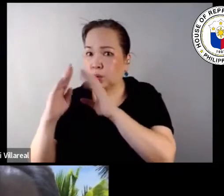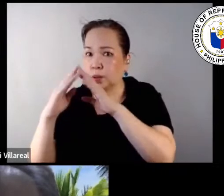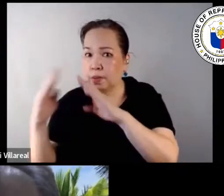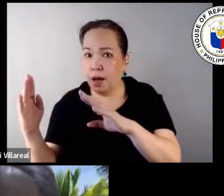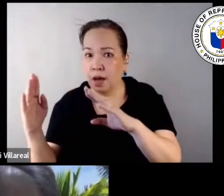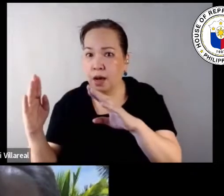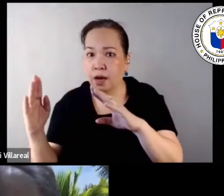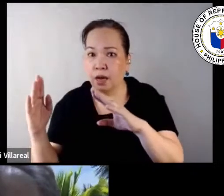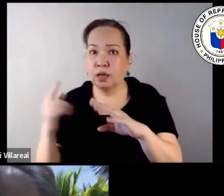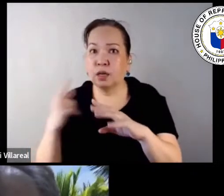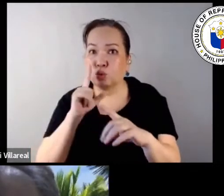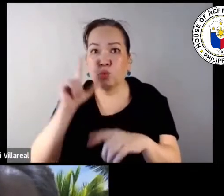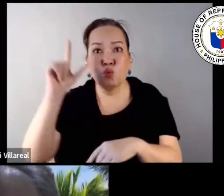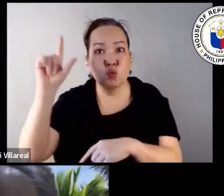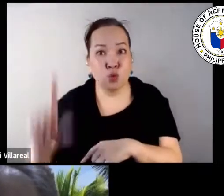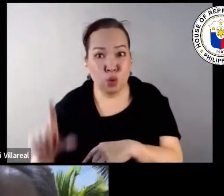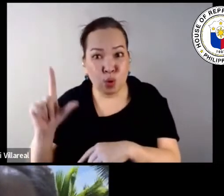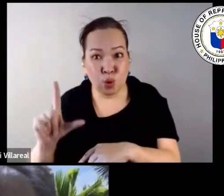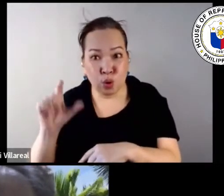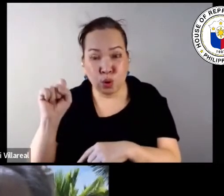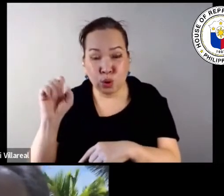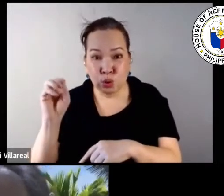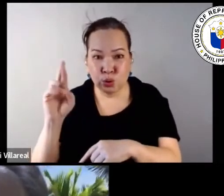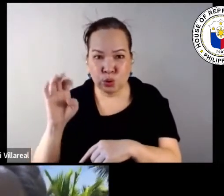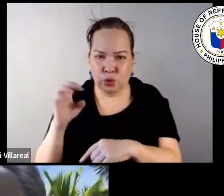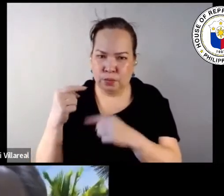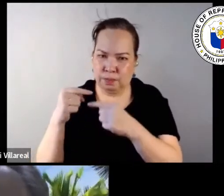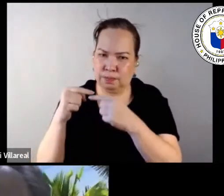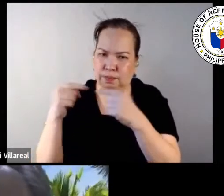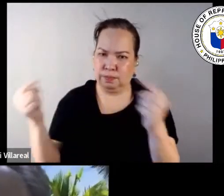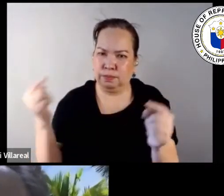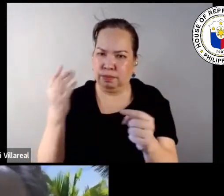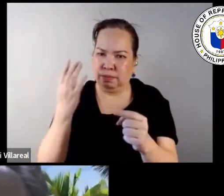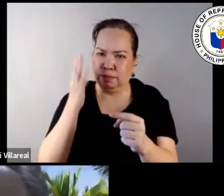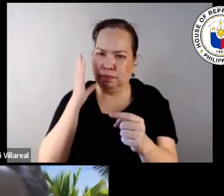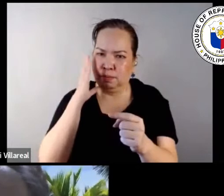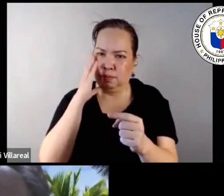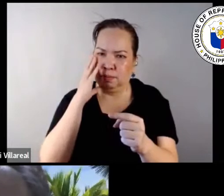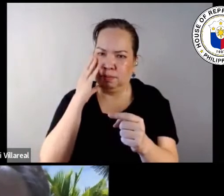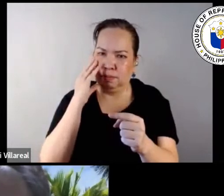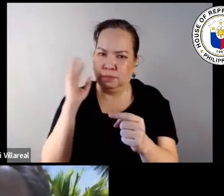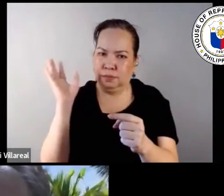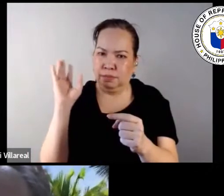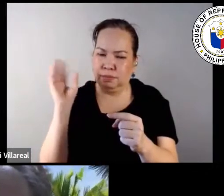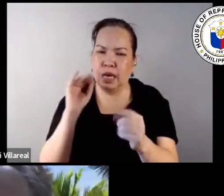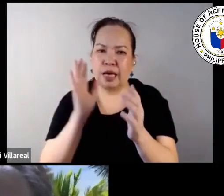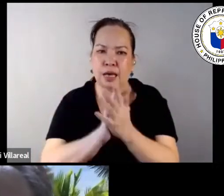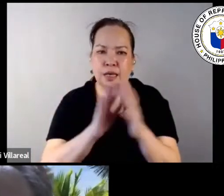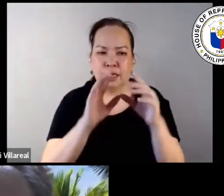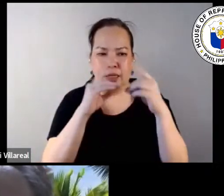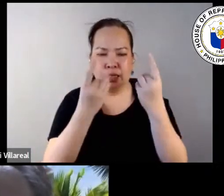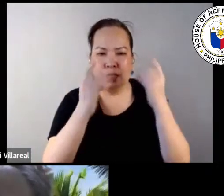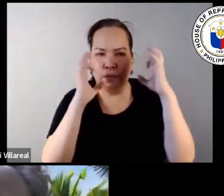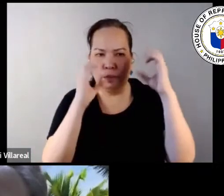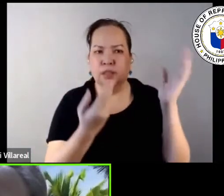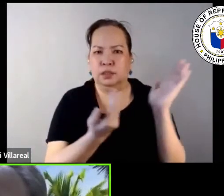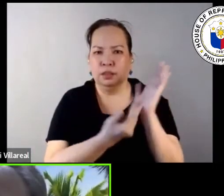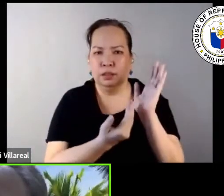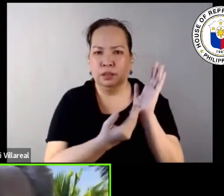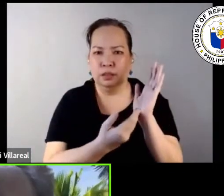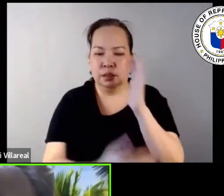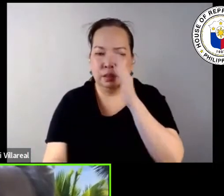ay sila pa yung mababa sa, parang hindi naman ata again, ano, we will ask DepEd to provide us this